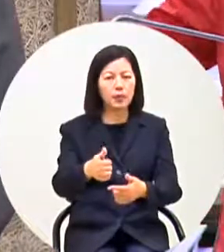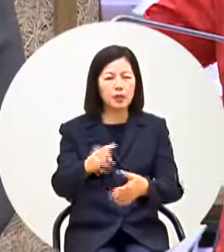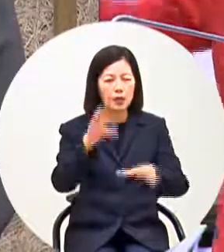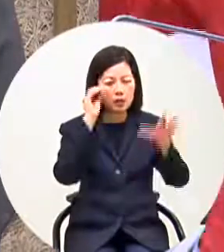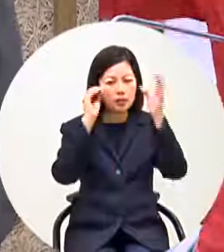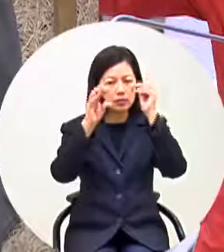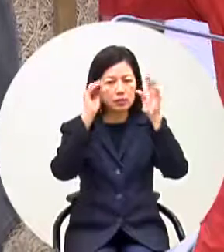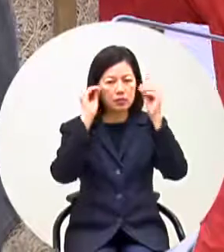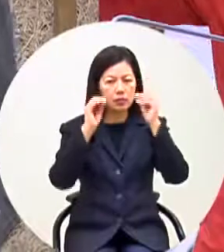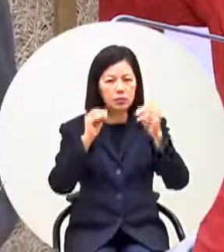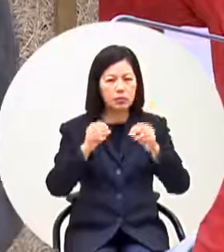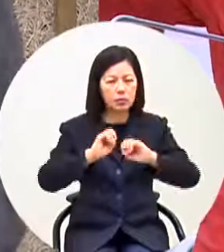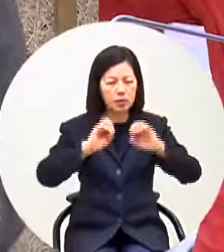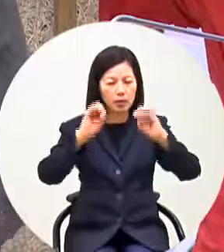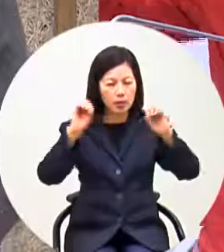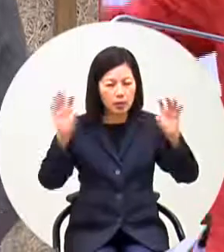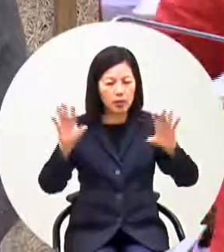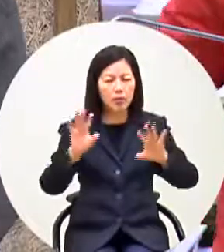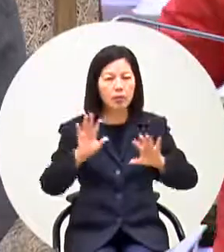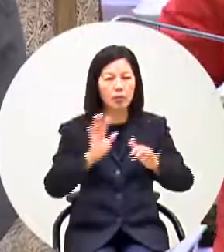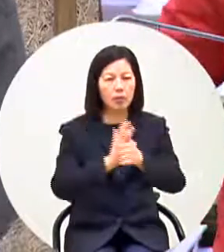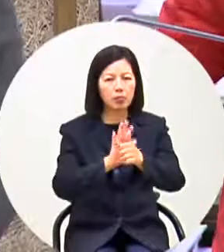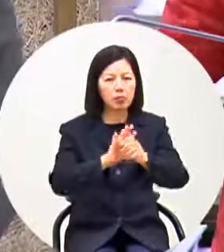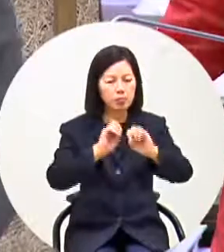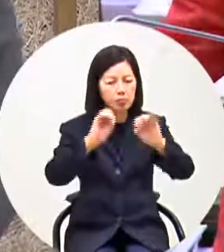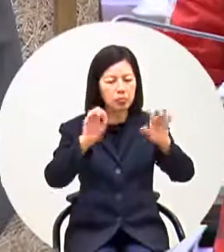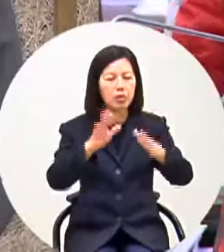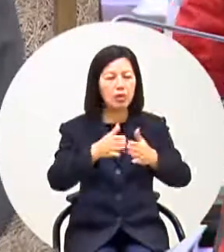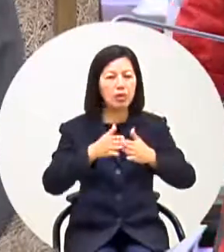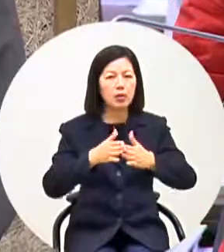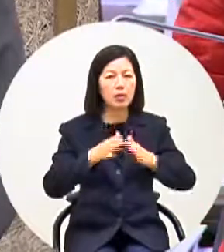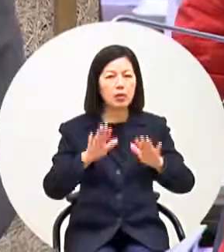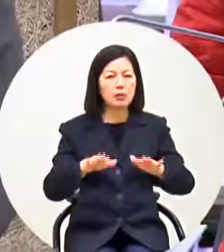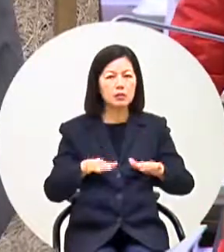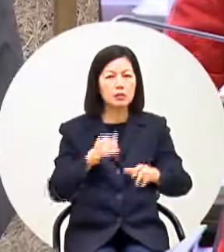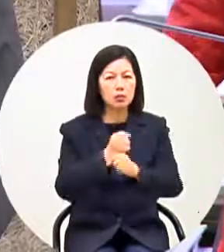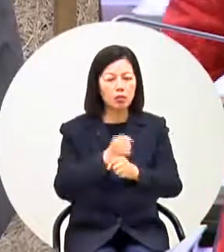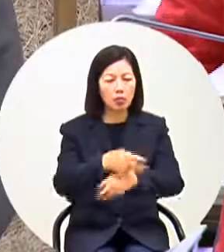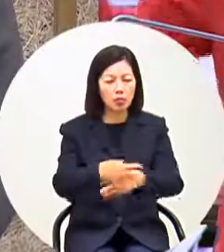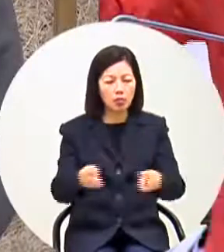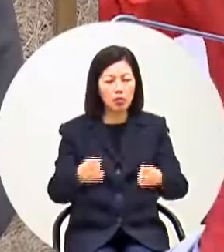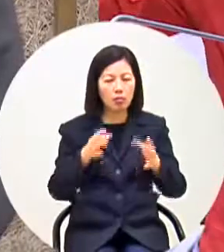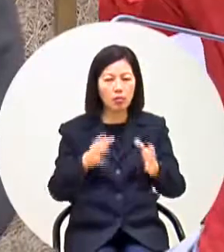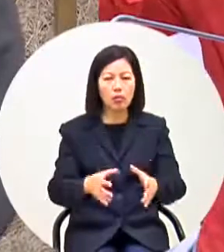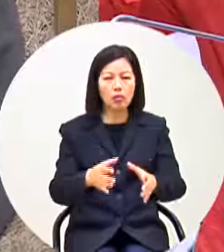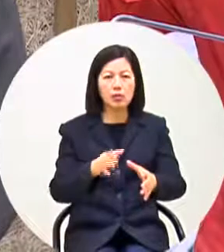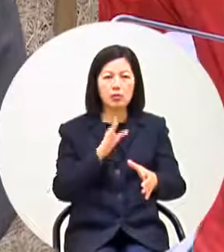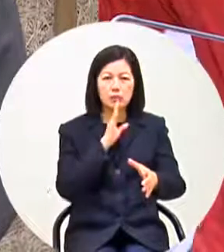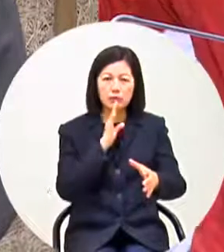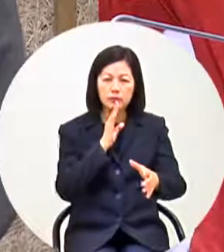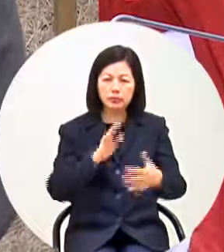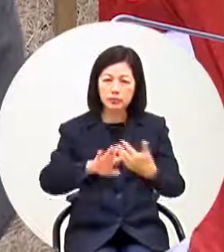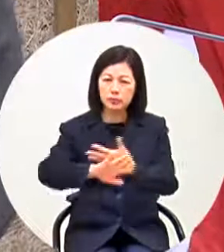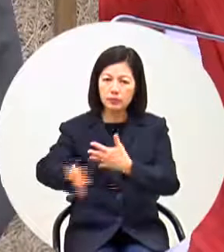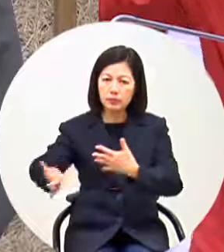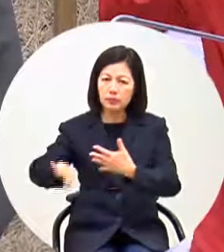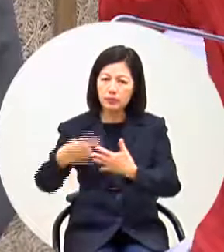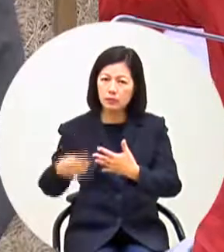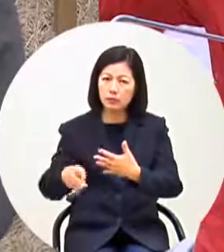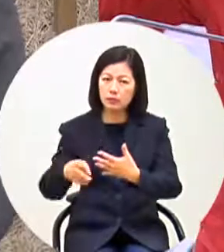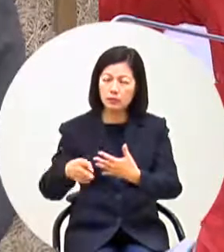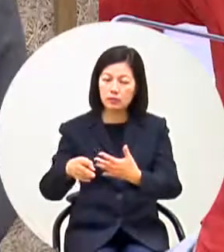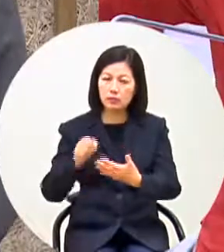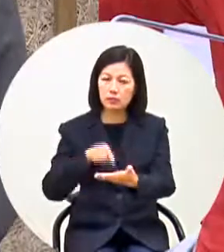广。 是。 那你像现在目前是做工作室嘛？那除了工作室以外，你们又争取文化